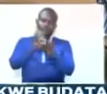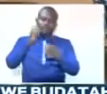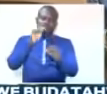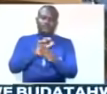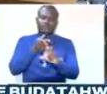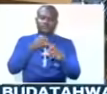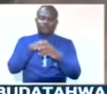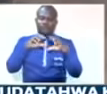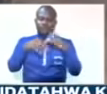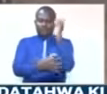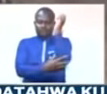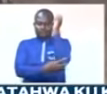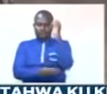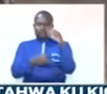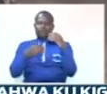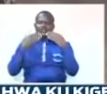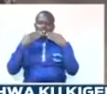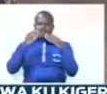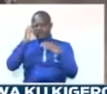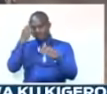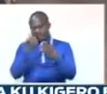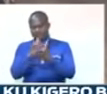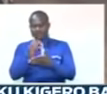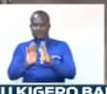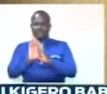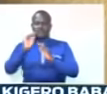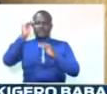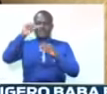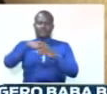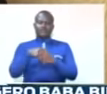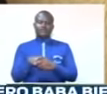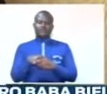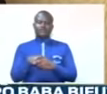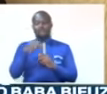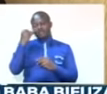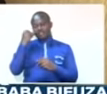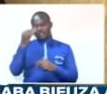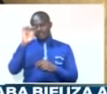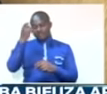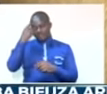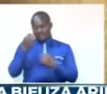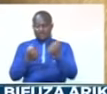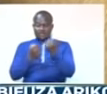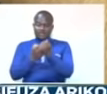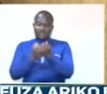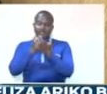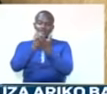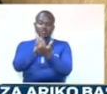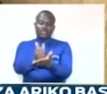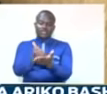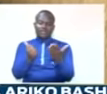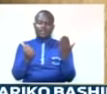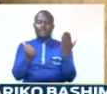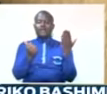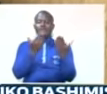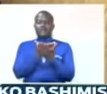bakava mu cyiciro cy'abakene bashimira leta yatumye bazamuka mu iterambere. Niba leta ikugobotse ikagufasha